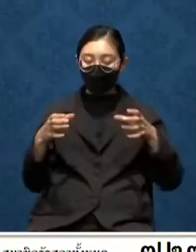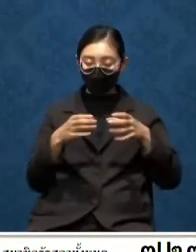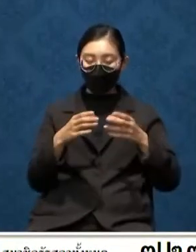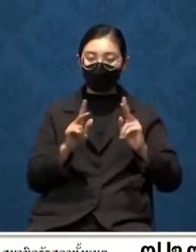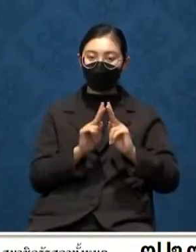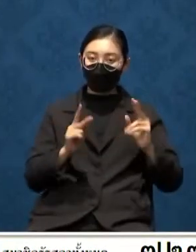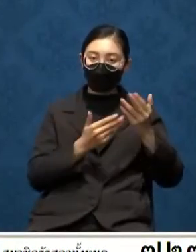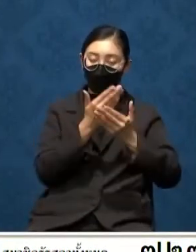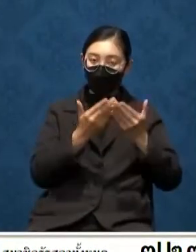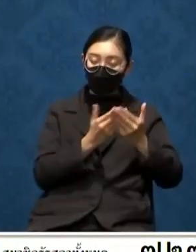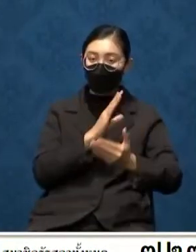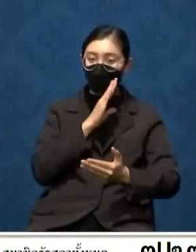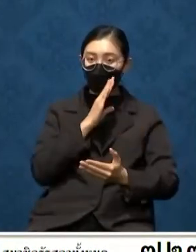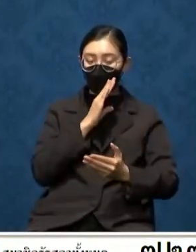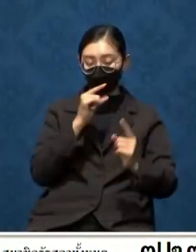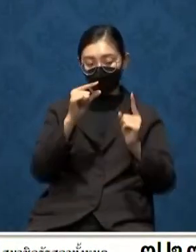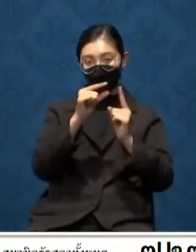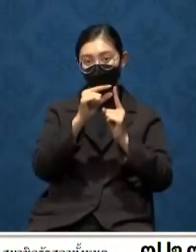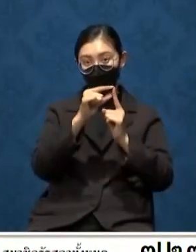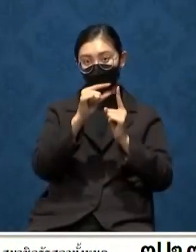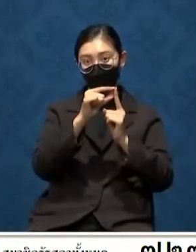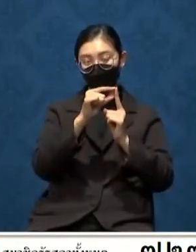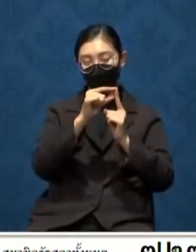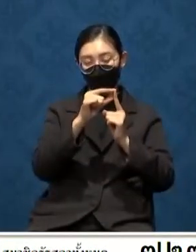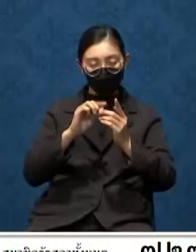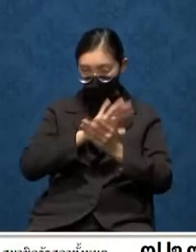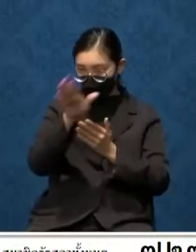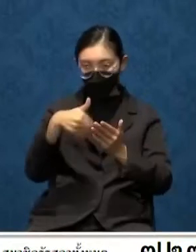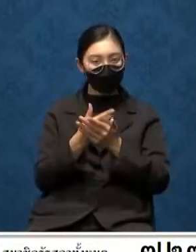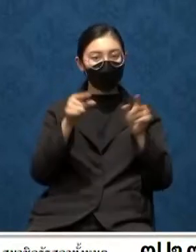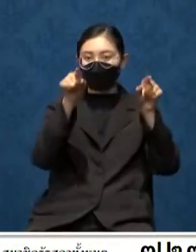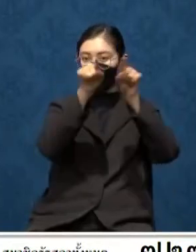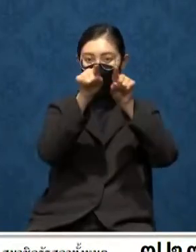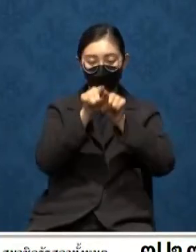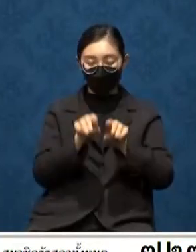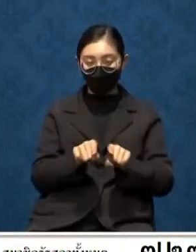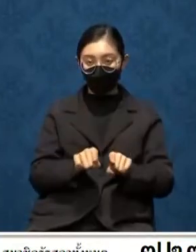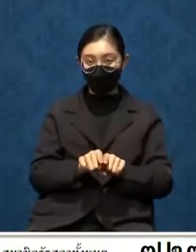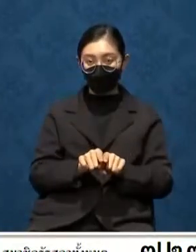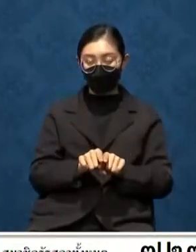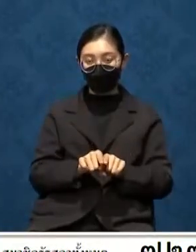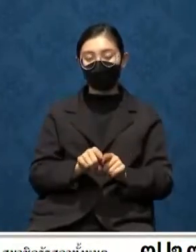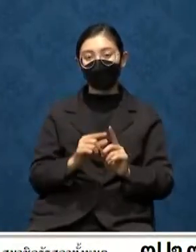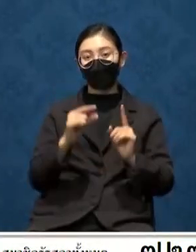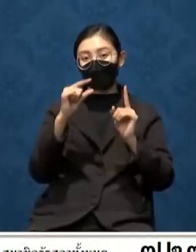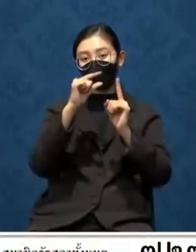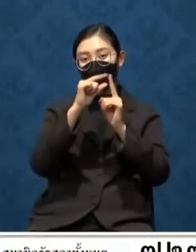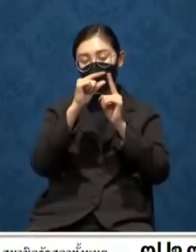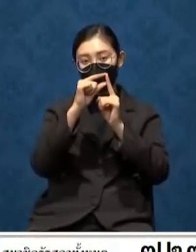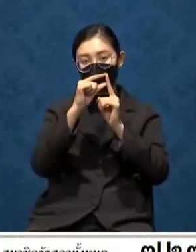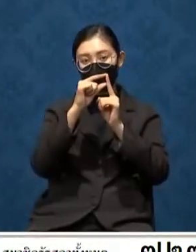ที่ประชุมว่าถ้าจะปรับให้ใช่ความเป็นเหมือนกันหมดนะฮะก็คือถ้อยความคำที่มีลักษณะ